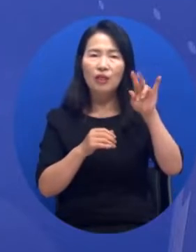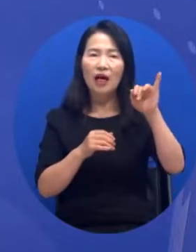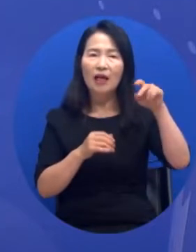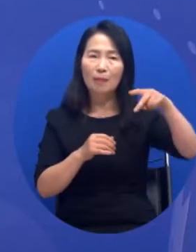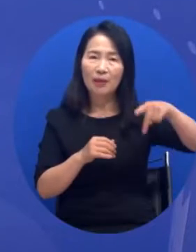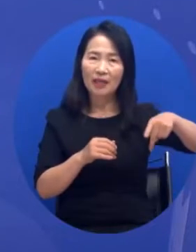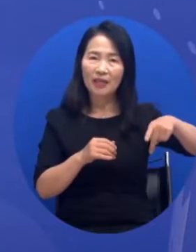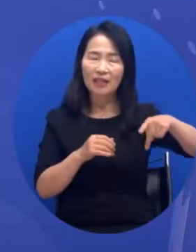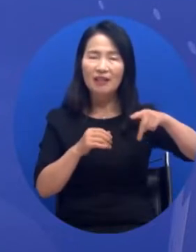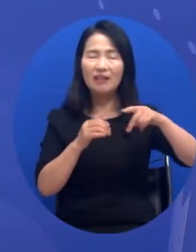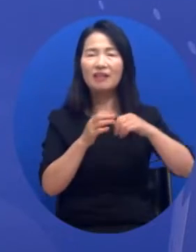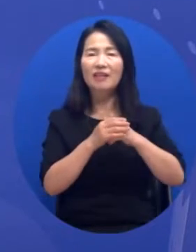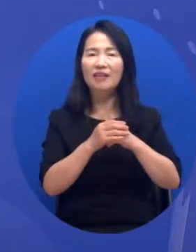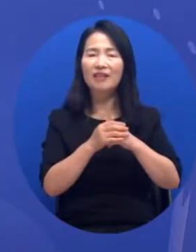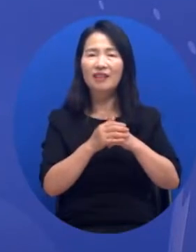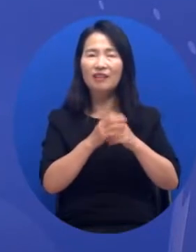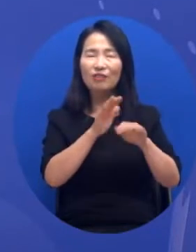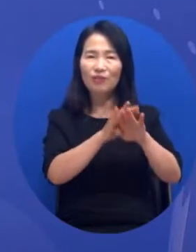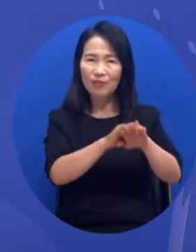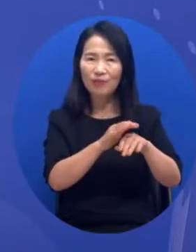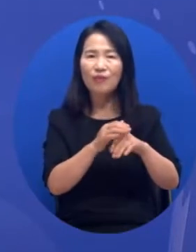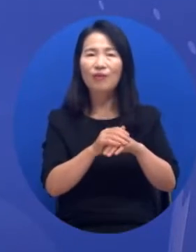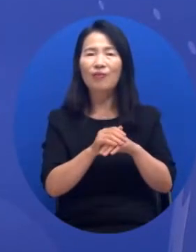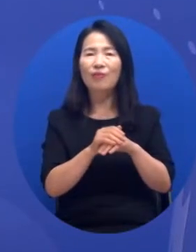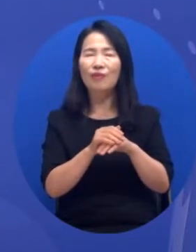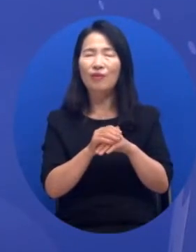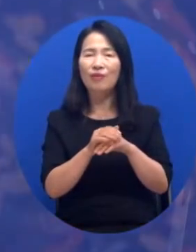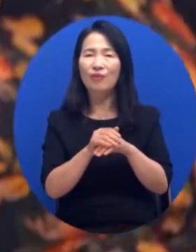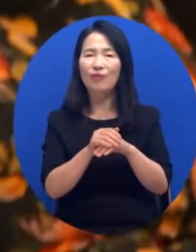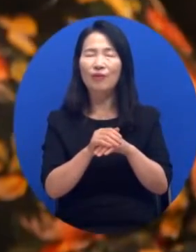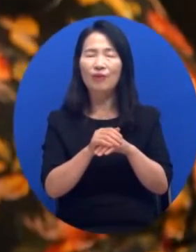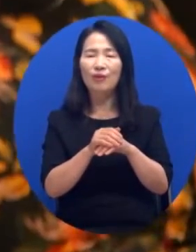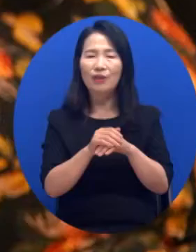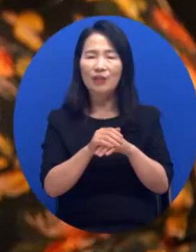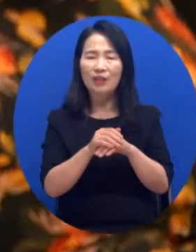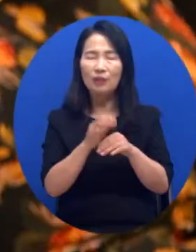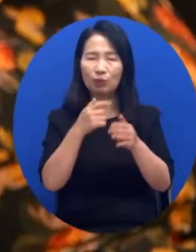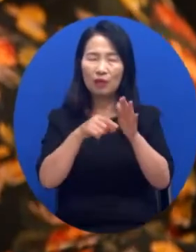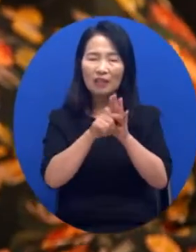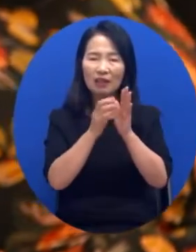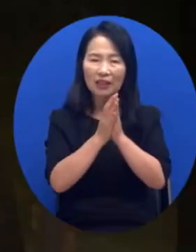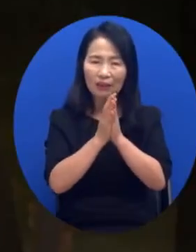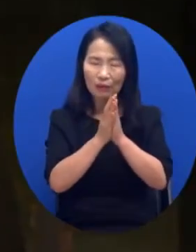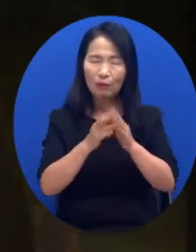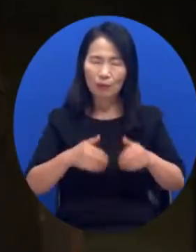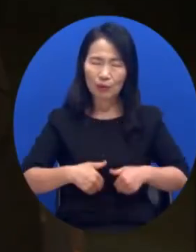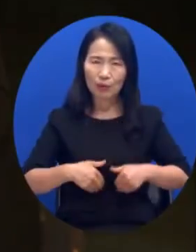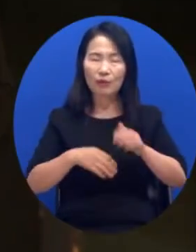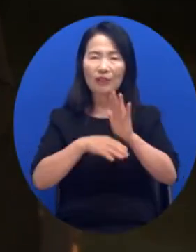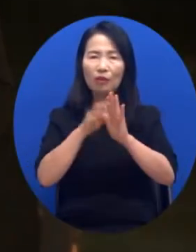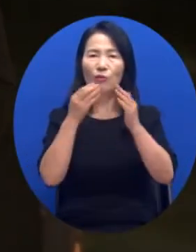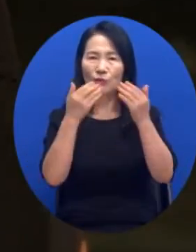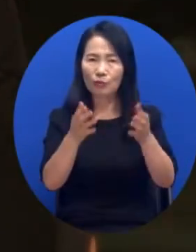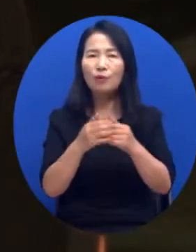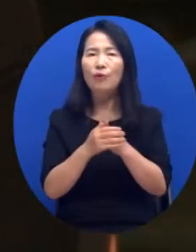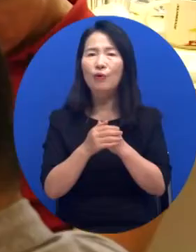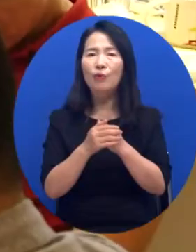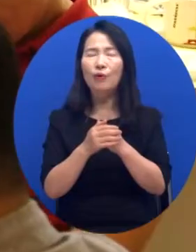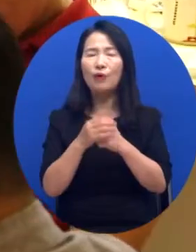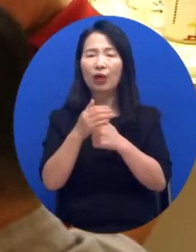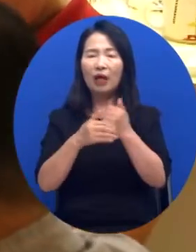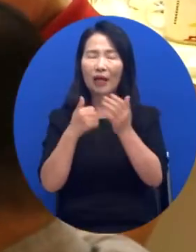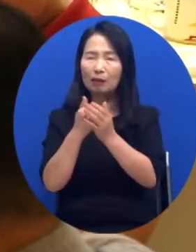더 이렇게 섬기고 1대1은 만날 수 있으니까 같이 또 피로를 채워주는 섬김을 하고 기도하고 하면 또 하나님의